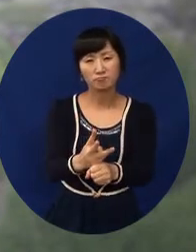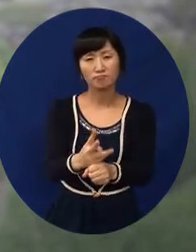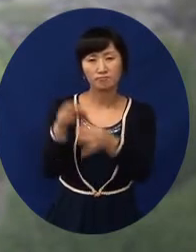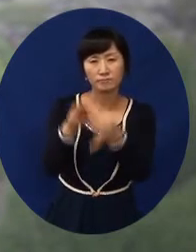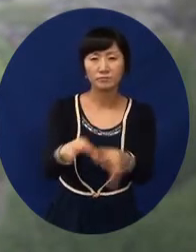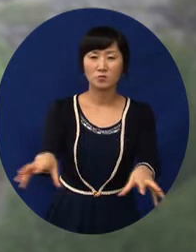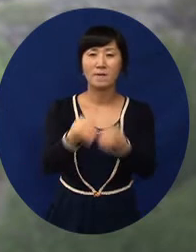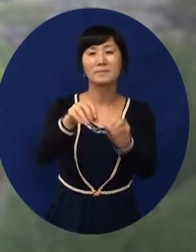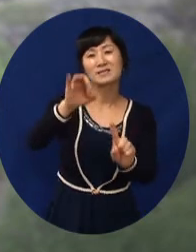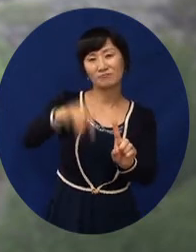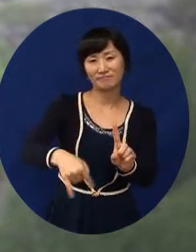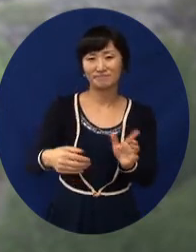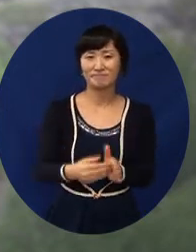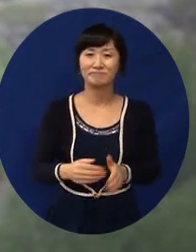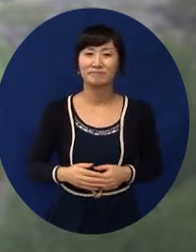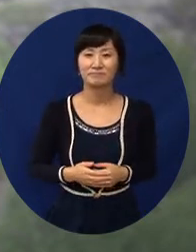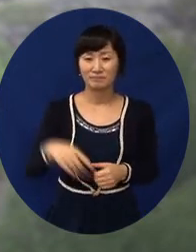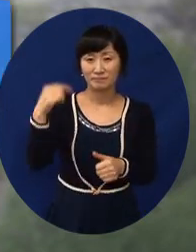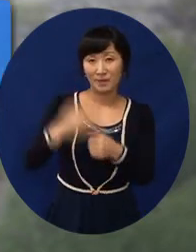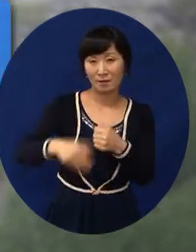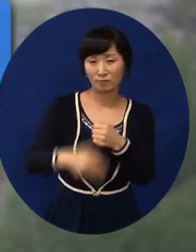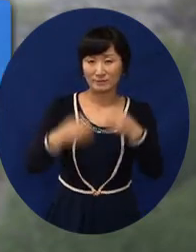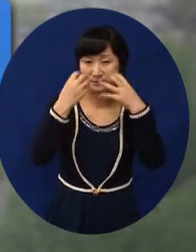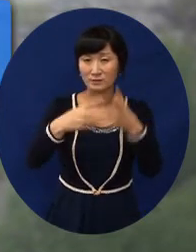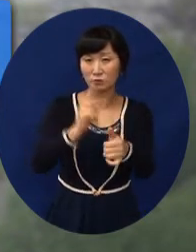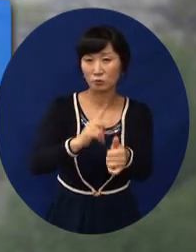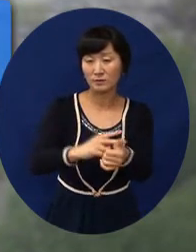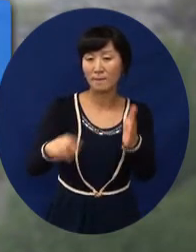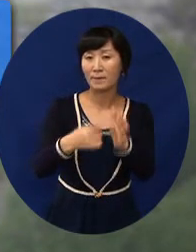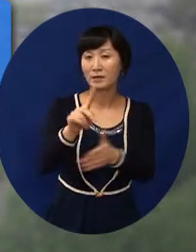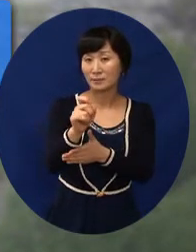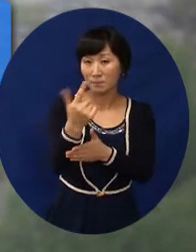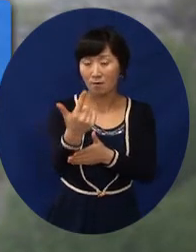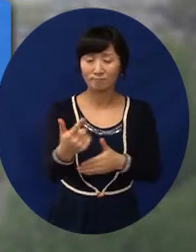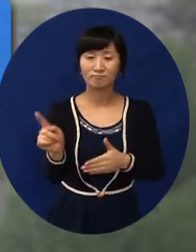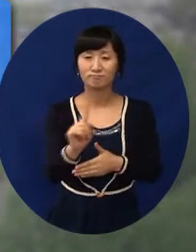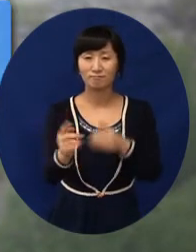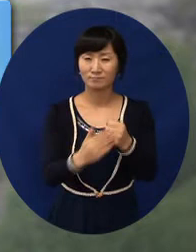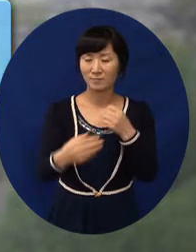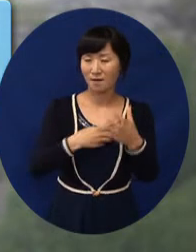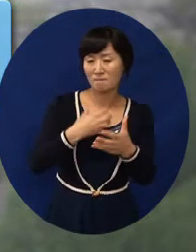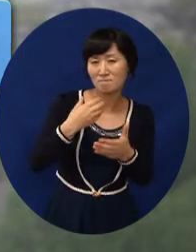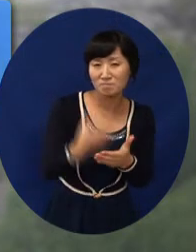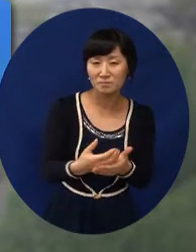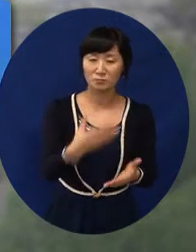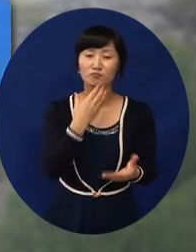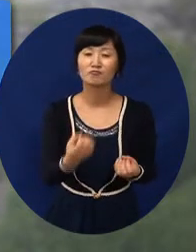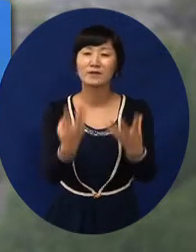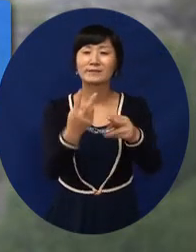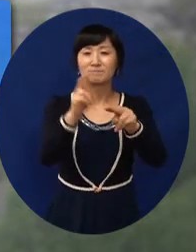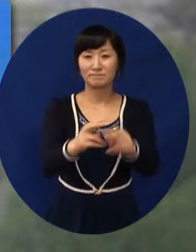1위를 달성했습니다. 대구 지역 신규 교사 116명이 감동이 있는 축제 형식의 임용식을